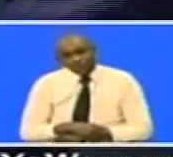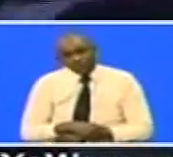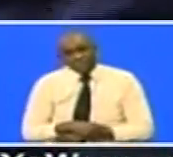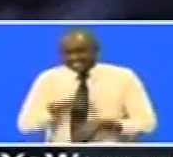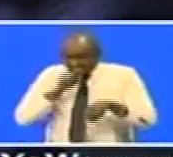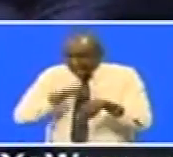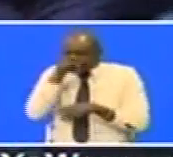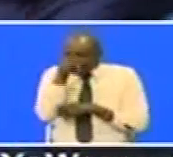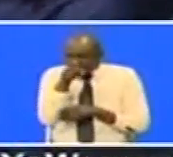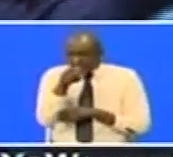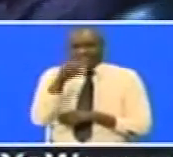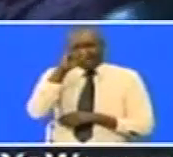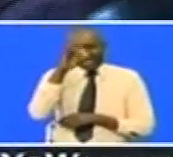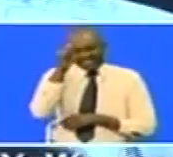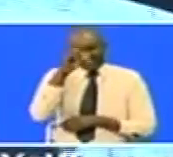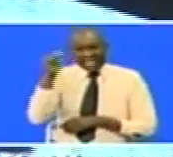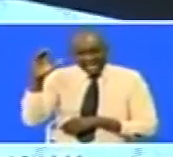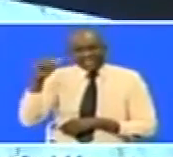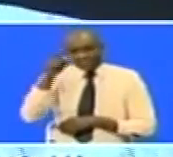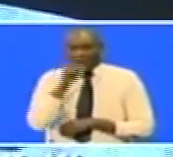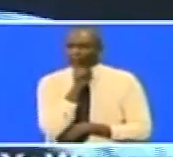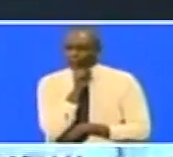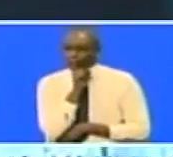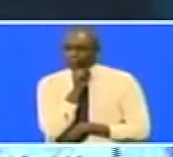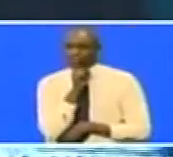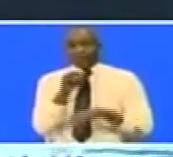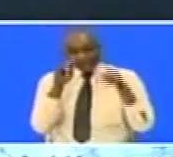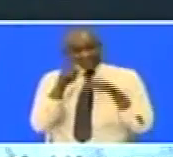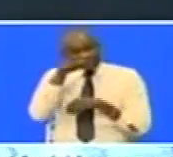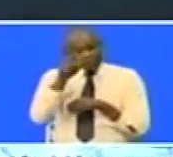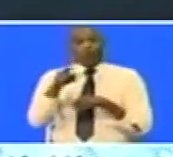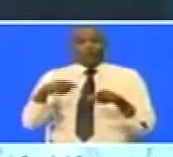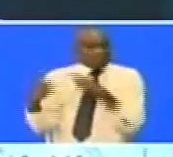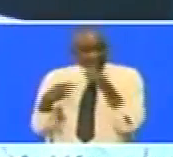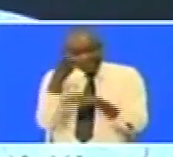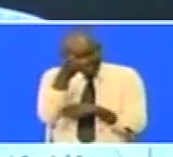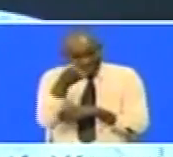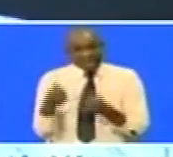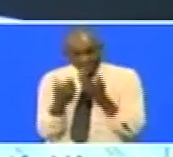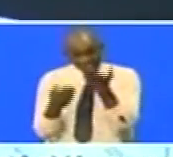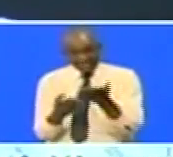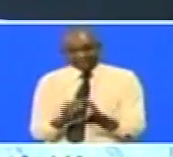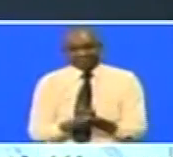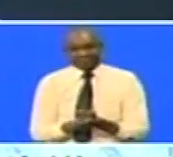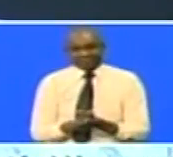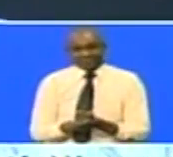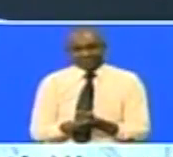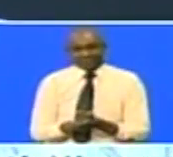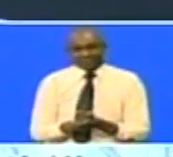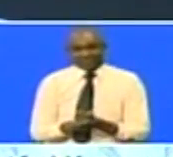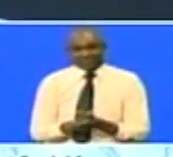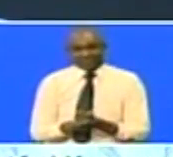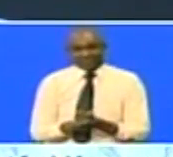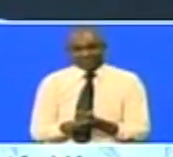Kwa muda huu wote Isaac na rafikiye walikuwa tuli. Purukishani ya hali ya mshike mshike ikajitokeza. Watoto walitahidi hapa,